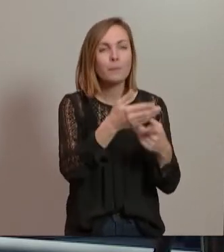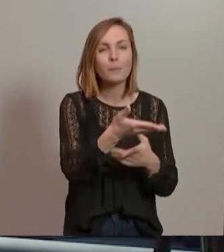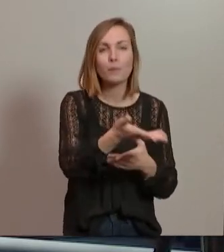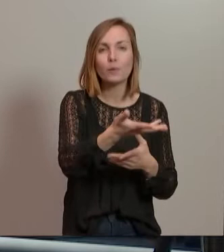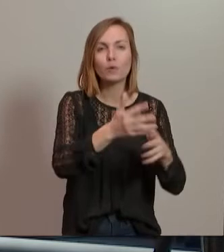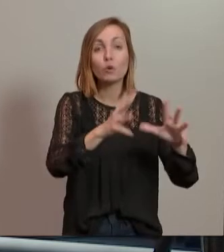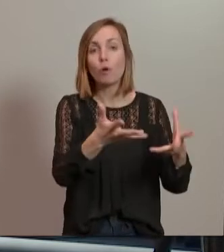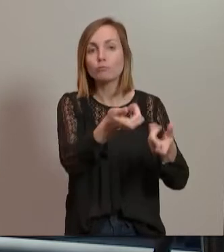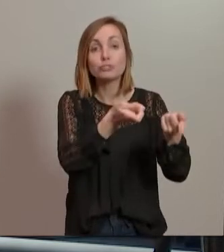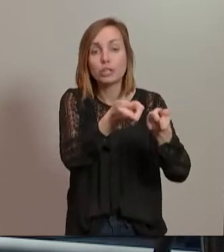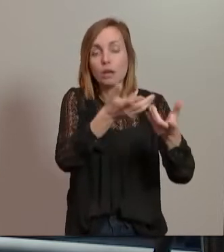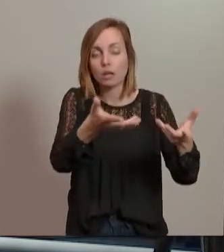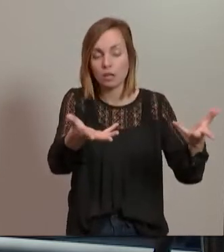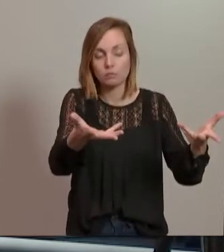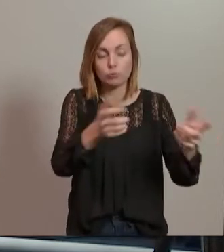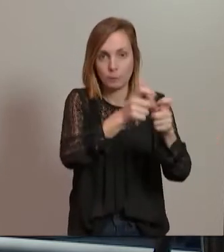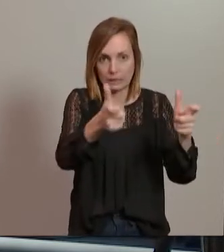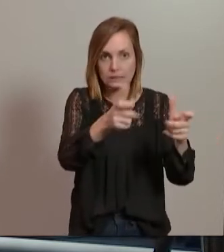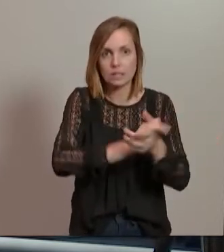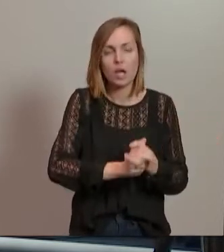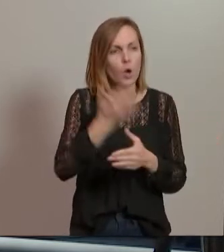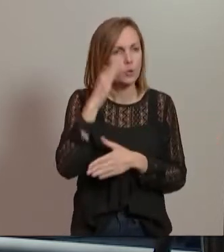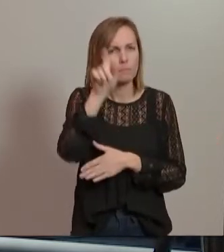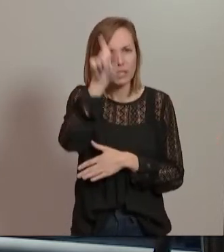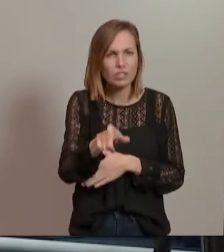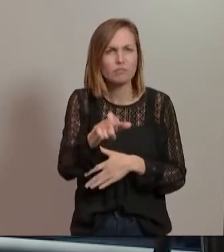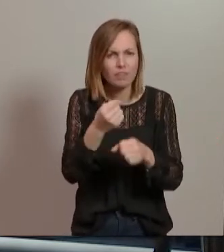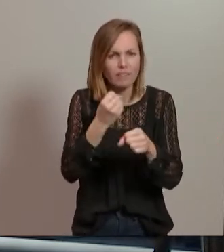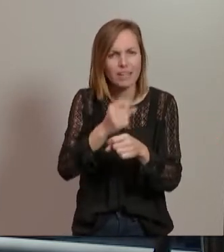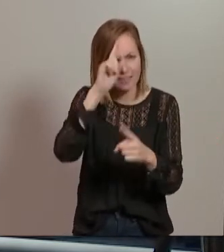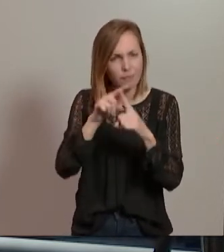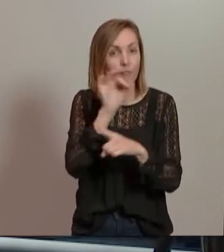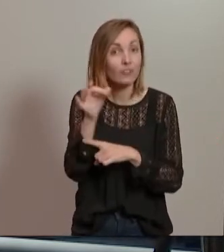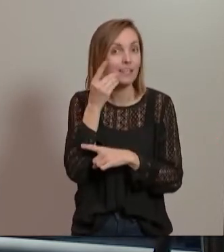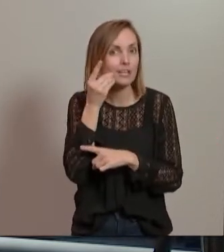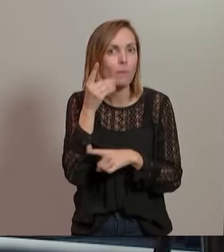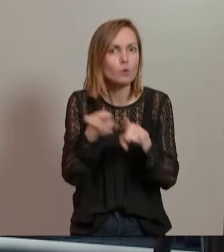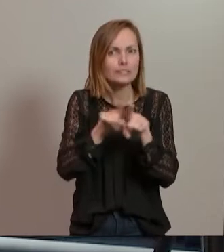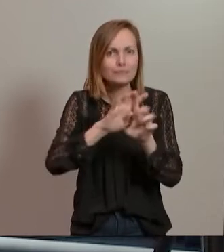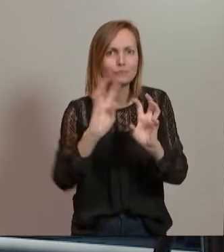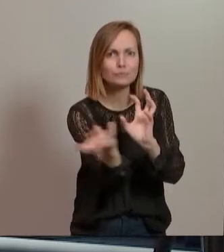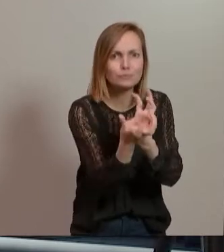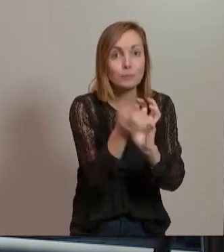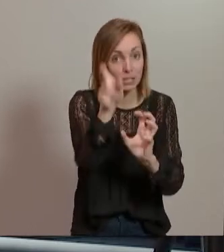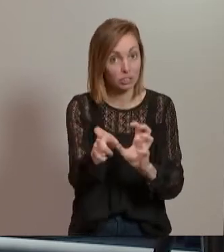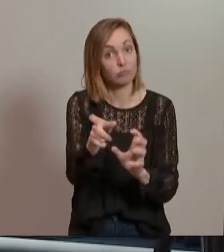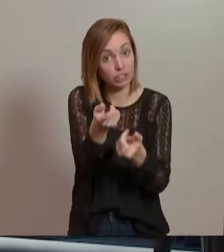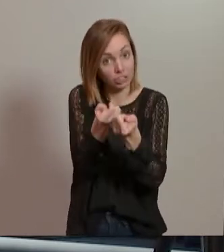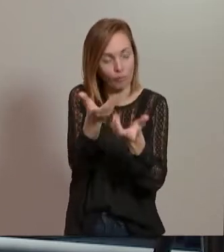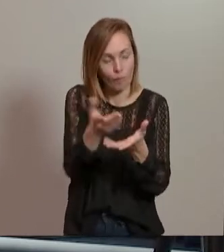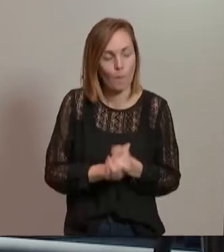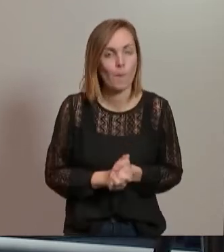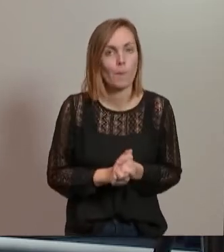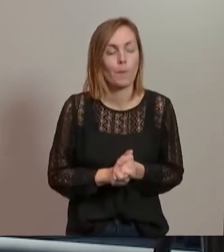de gérer. Et puis il y avait un autre ancien de France Télécom dans l'assistance, un cadre dirigeant qui du